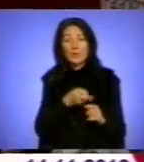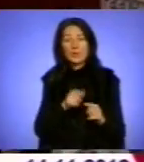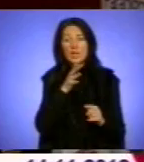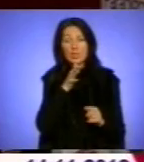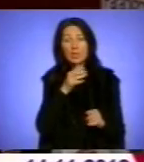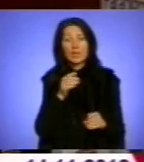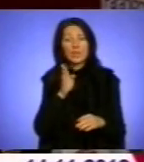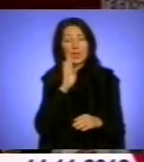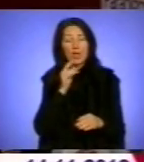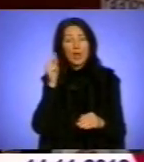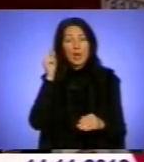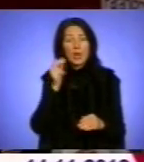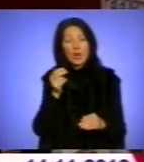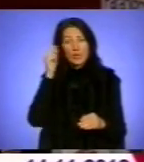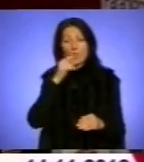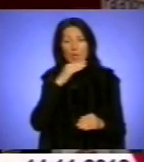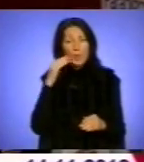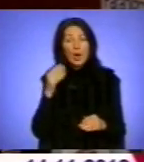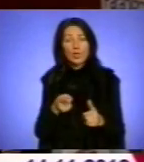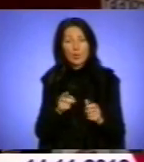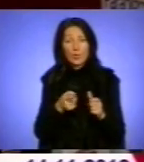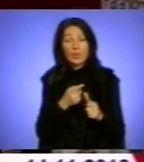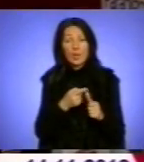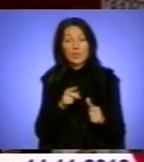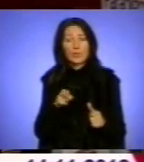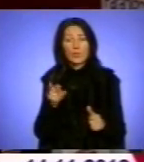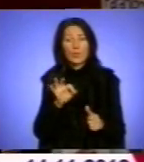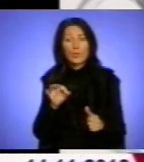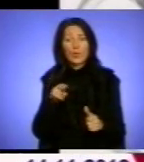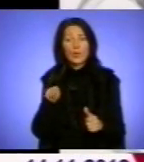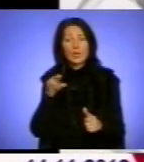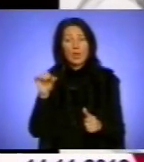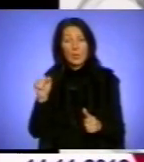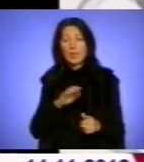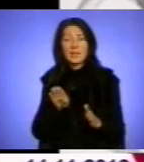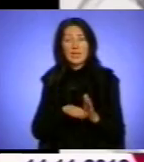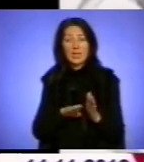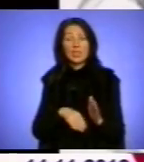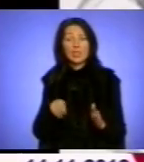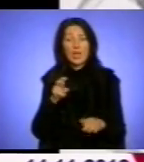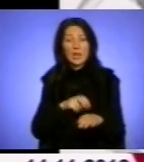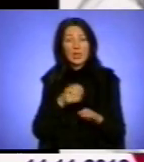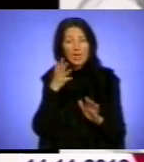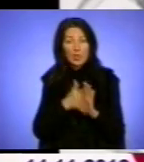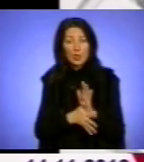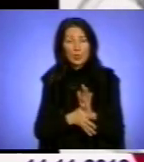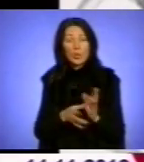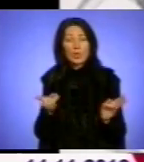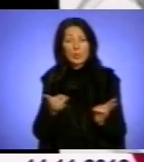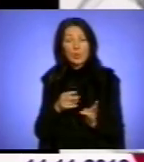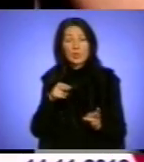діабет. І не гірше лікаря розуміє необхідність інсулінової помпи – медичного пристрою, який є